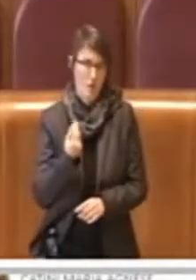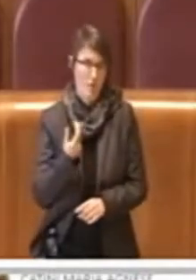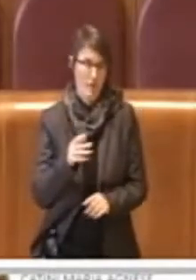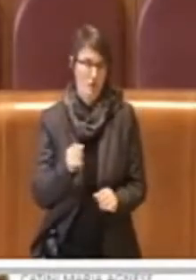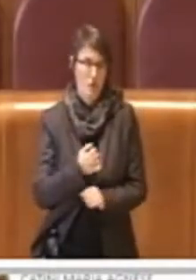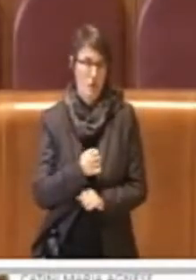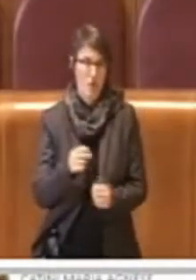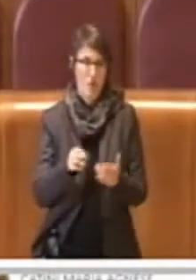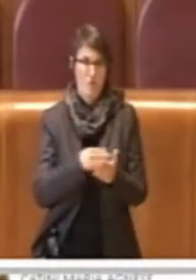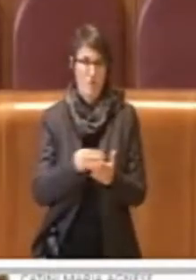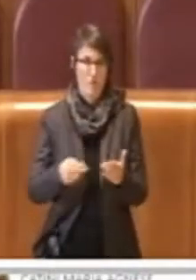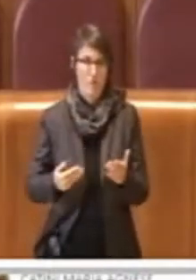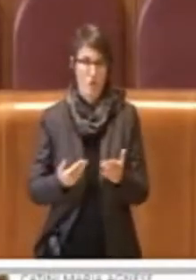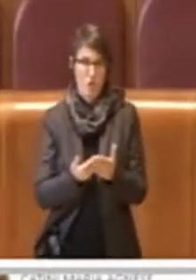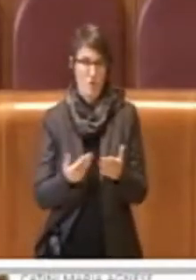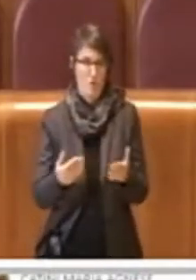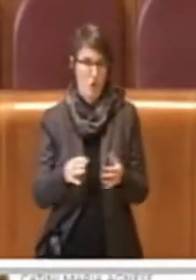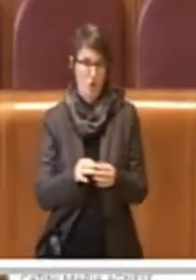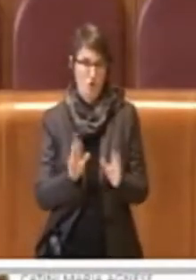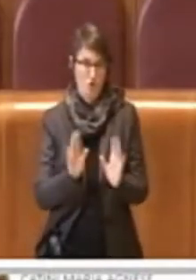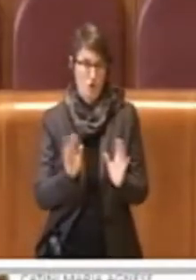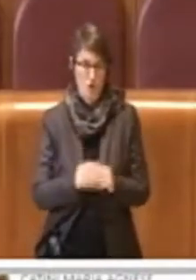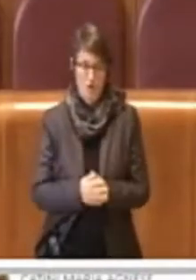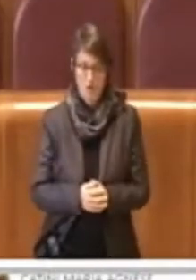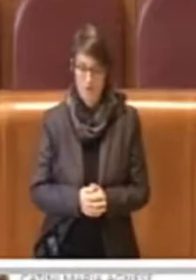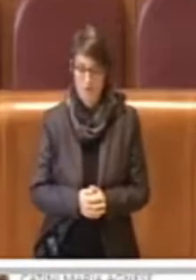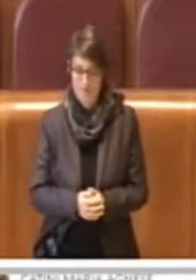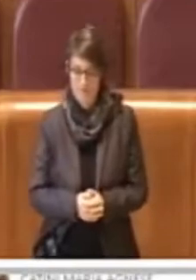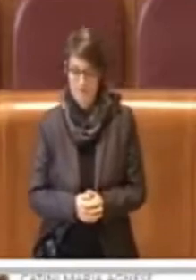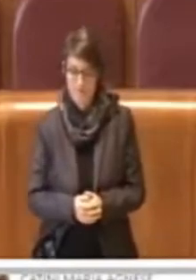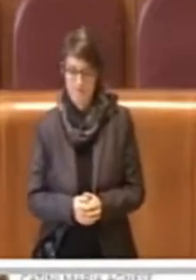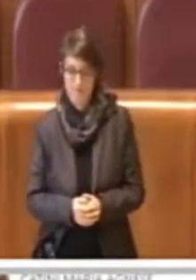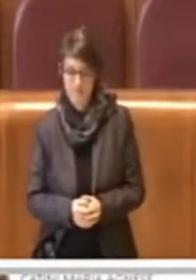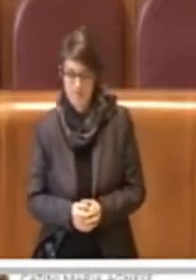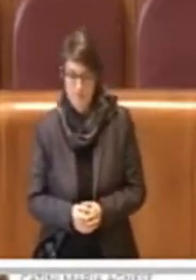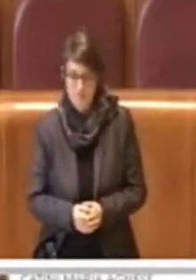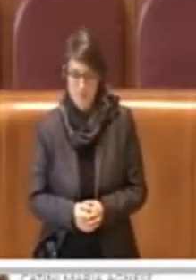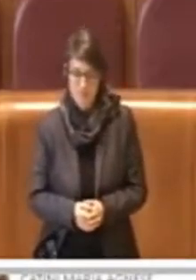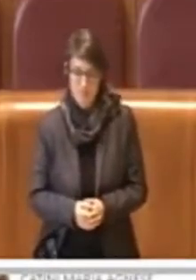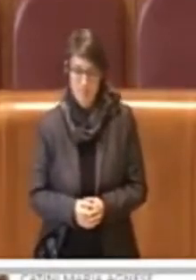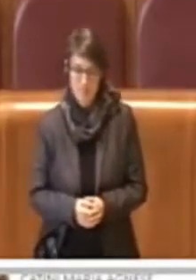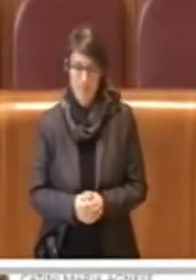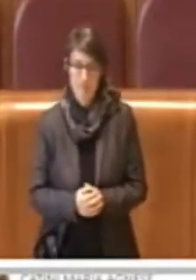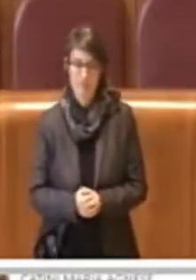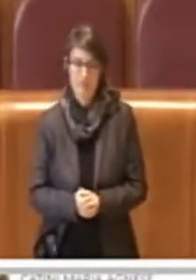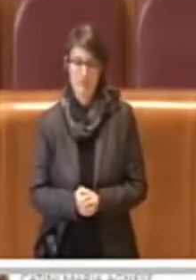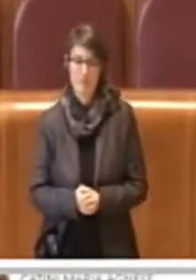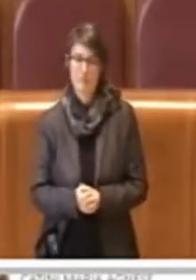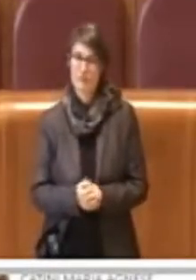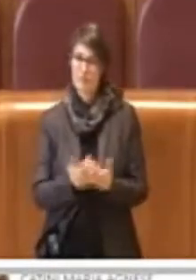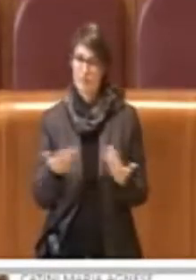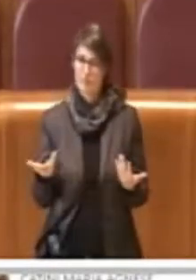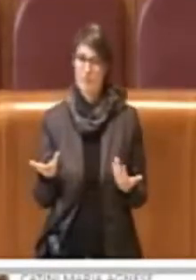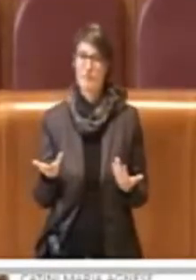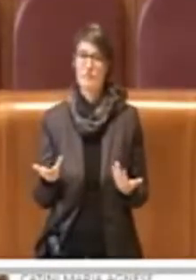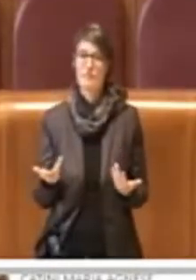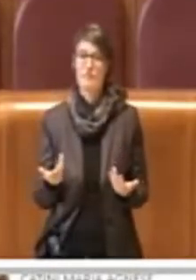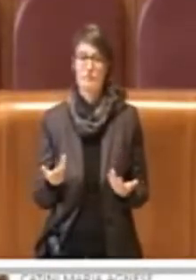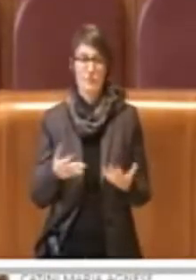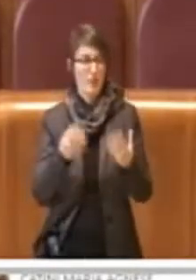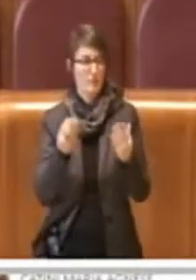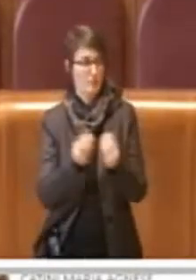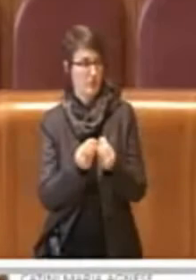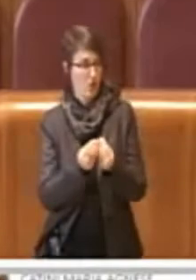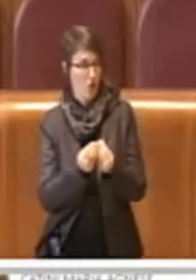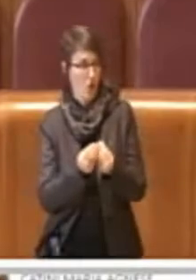questa mozione. Purtroppo mi sono anche sull'argomento, insieme ad altri colleghi, espresso